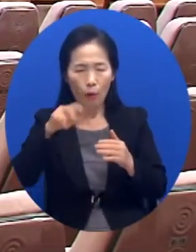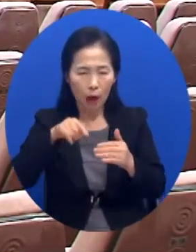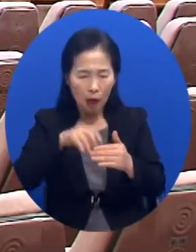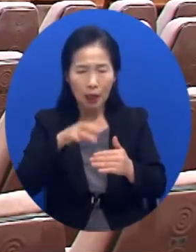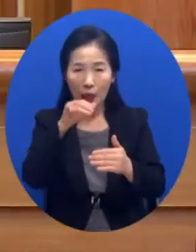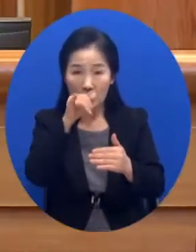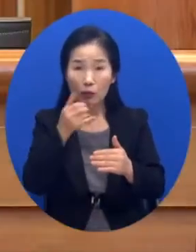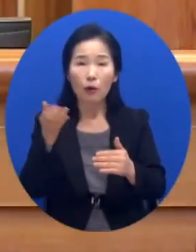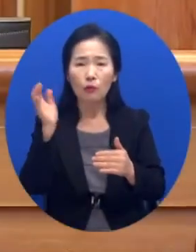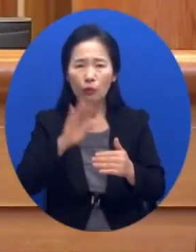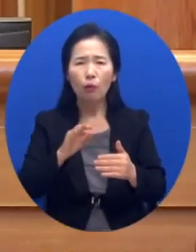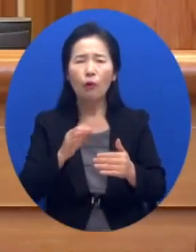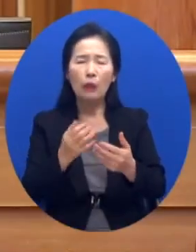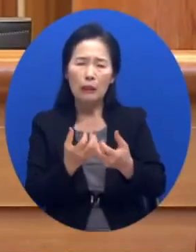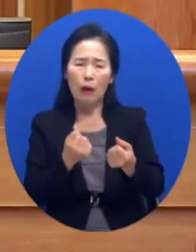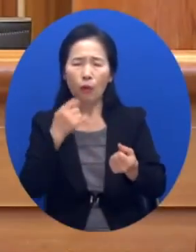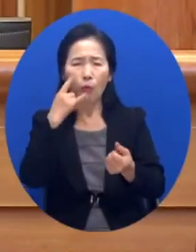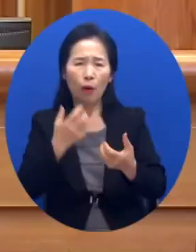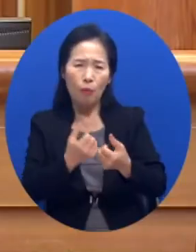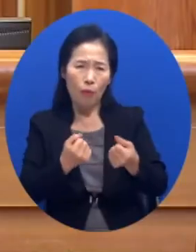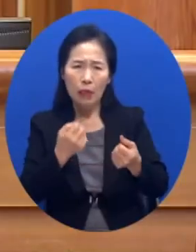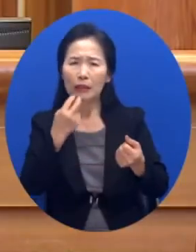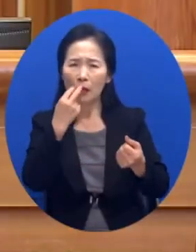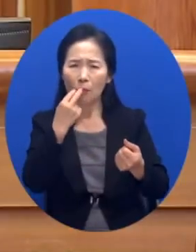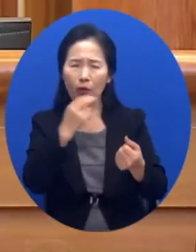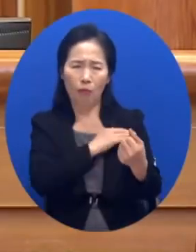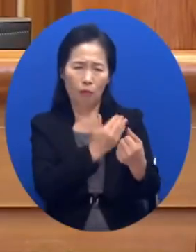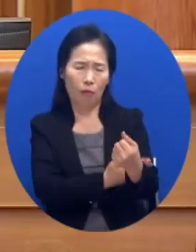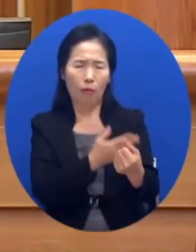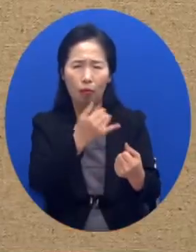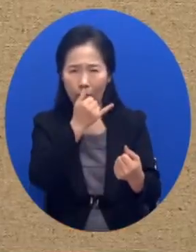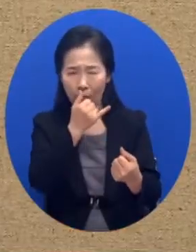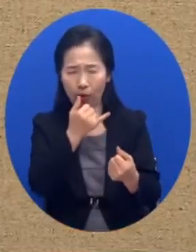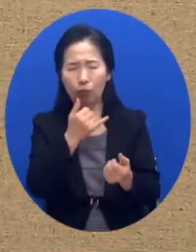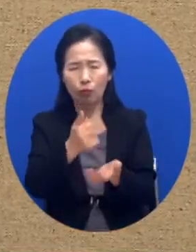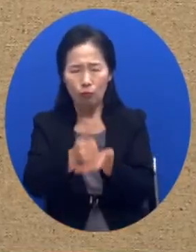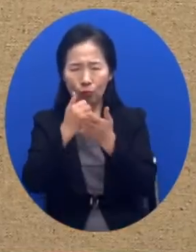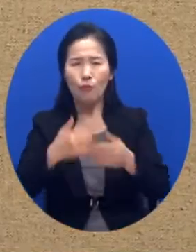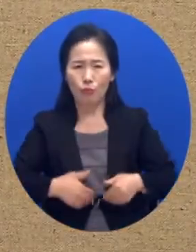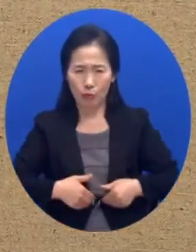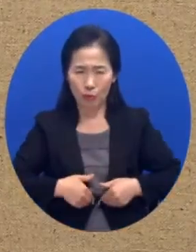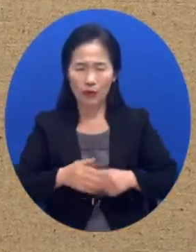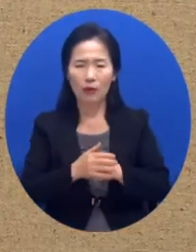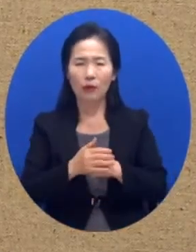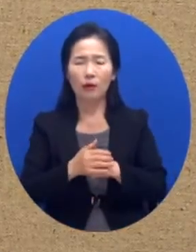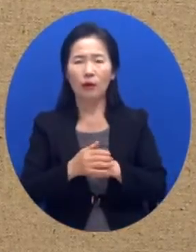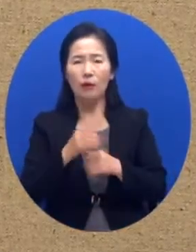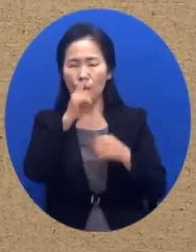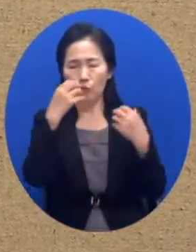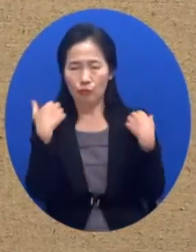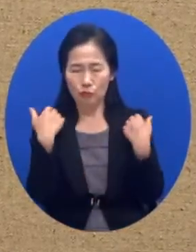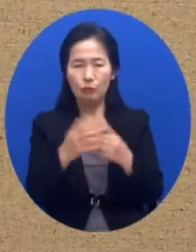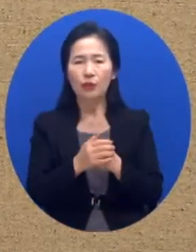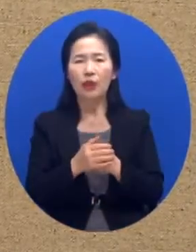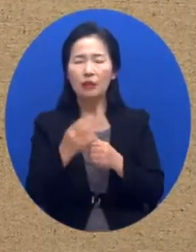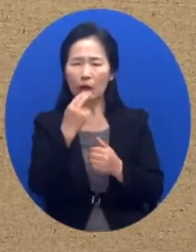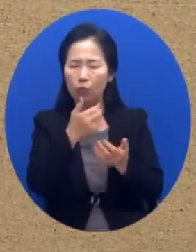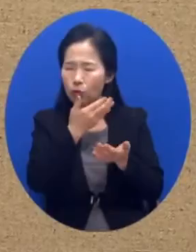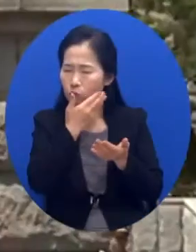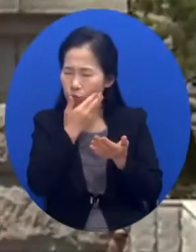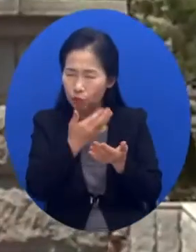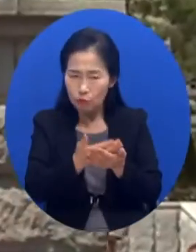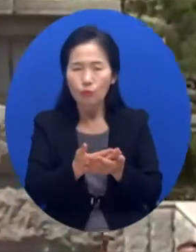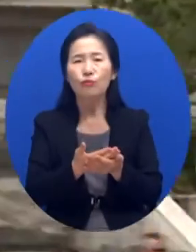별개의 생명체로서 존중돼야 한다 며 국회는 입법 논의 과정에서 생명 존중의 원칙 을 분명히 에